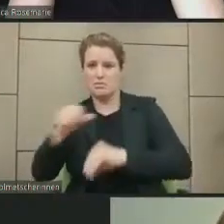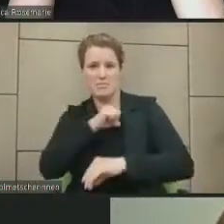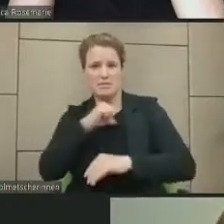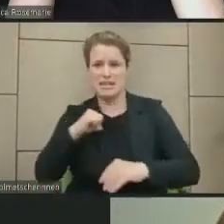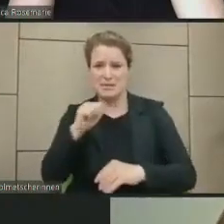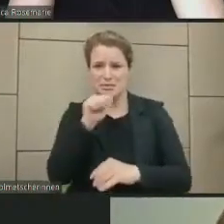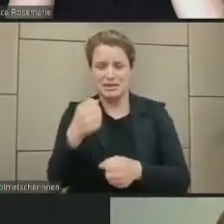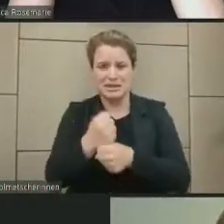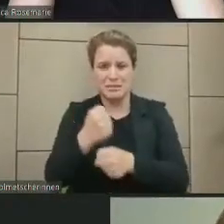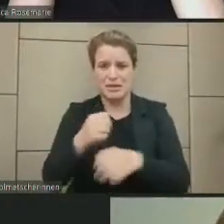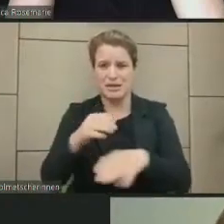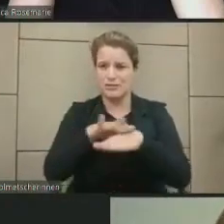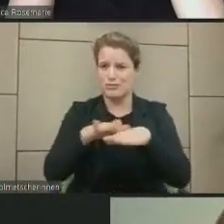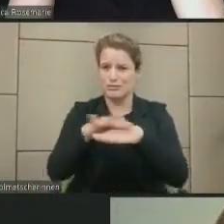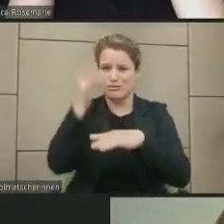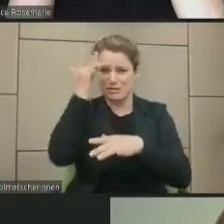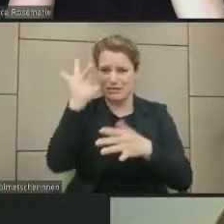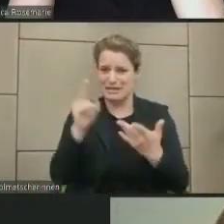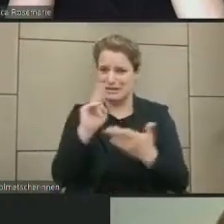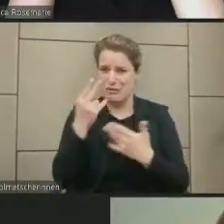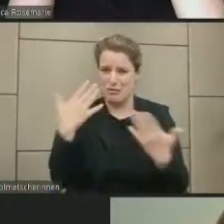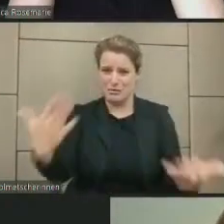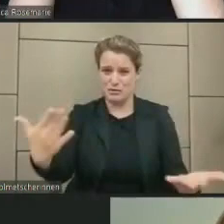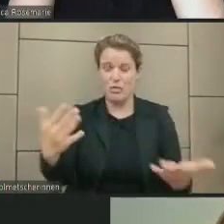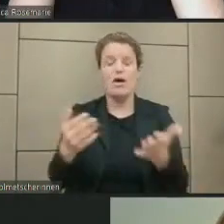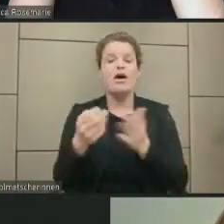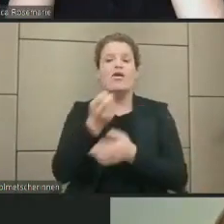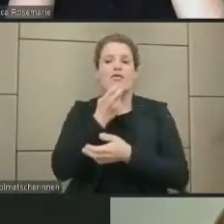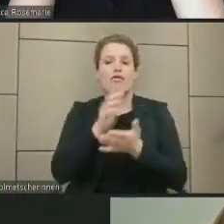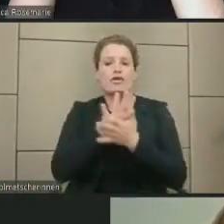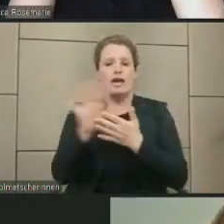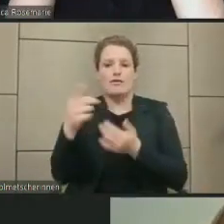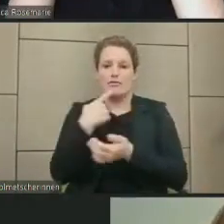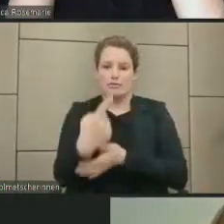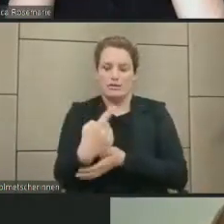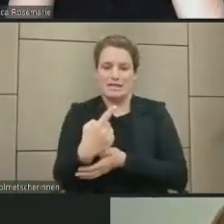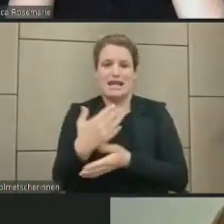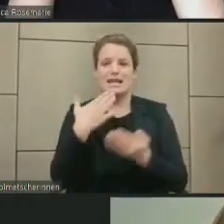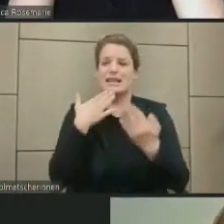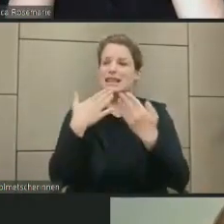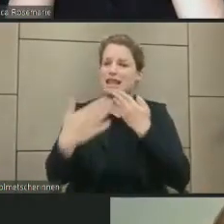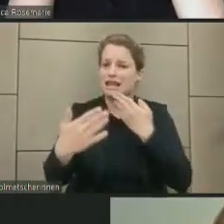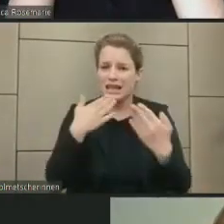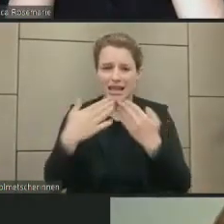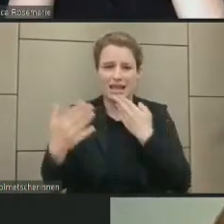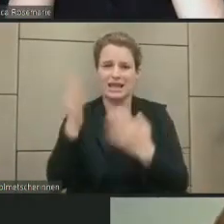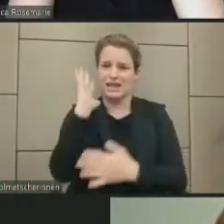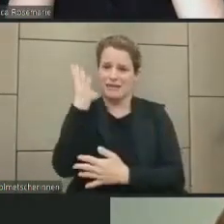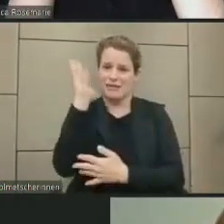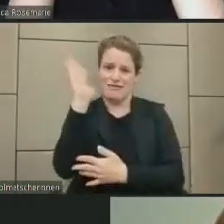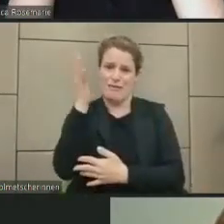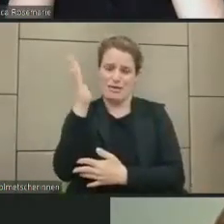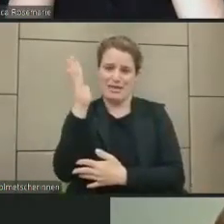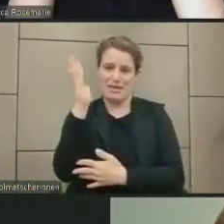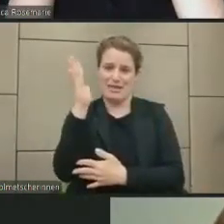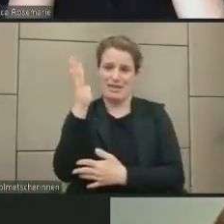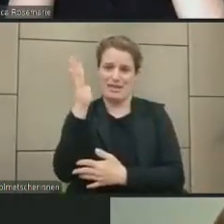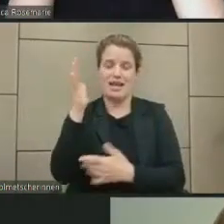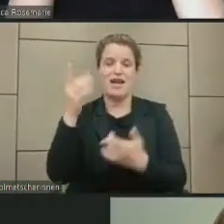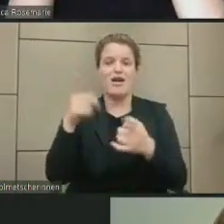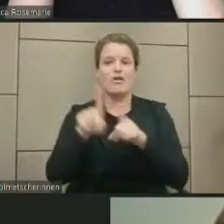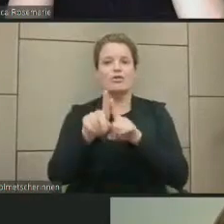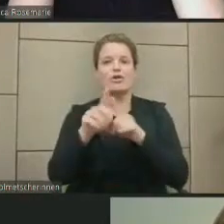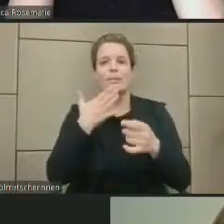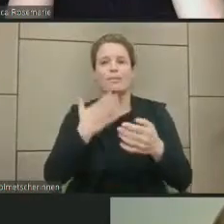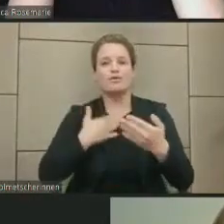warum. Ich wollte nur sagen, danke für die Vorträge und als Ergänzung am